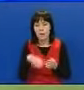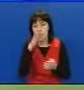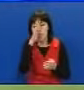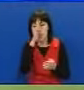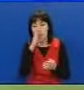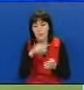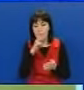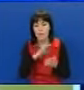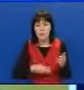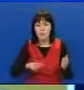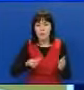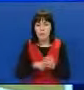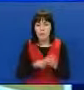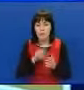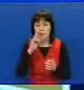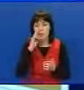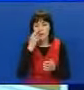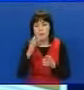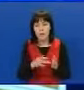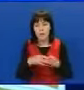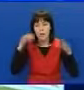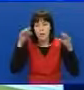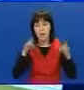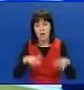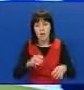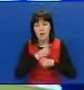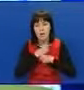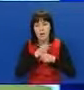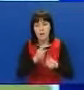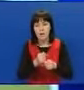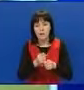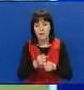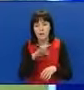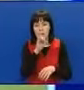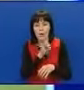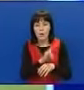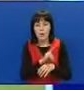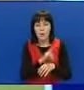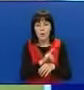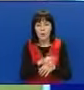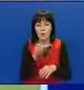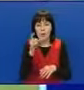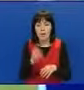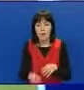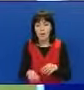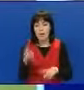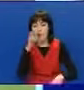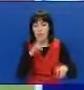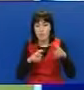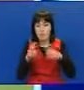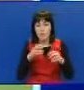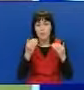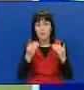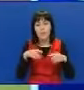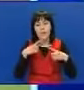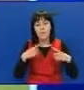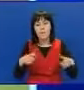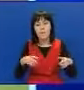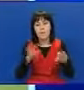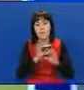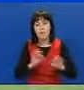айыппұл салынды. Ал Шымкентте қонақ үйге жарылғыш зат қойылды деп ел дегбірін қашырған азамат іздеуде. Осы және өзге де